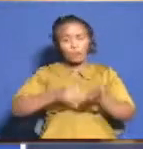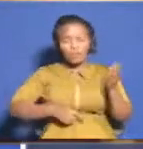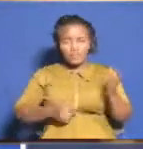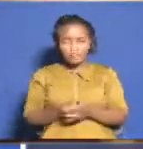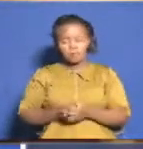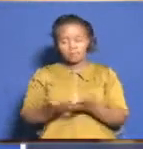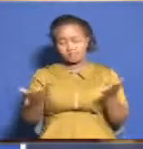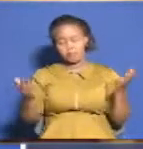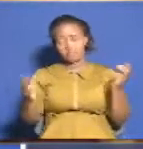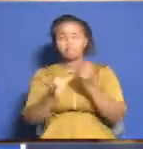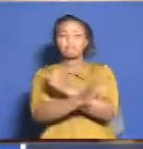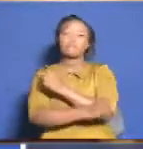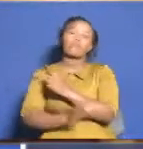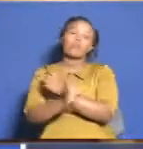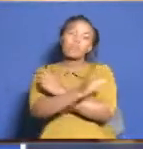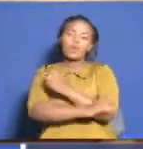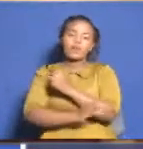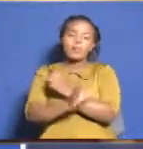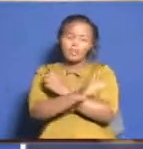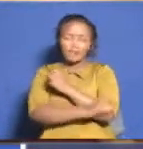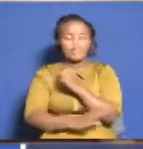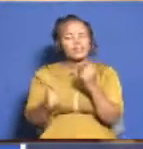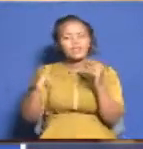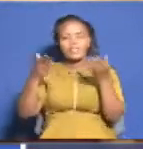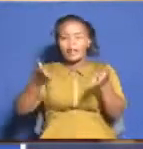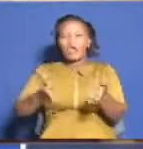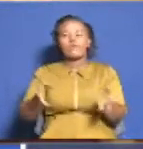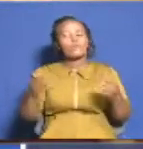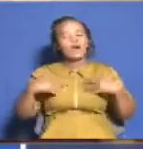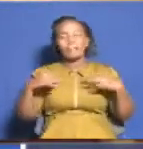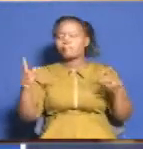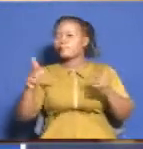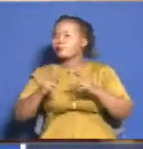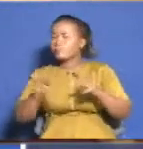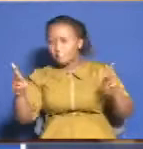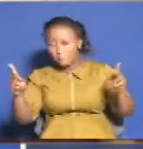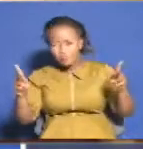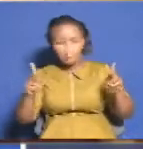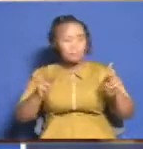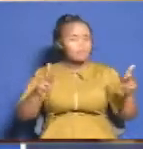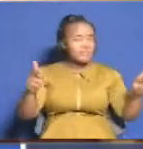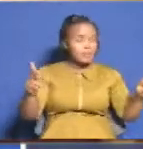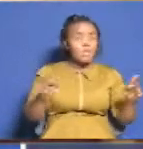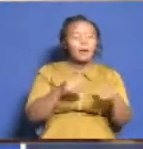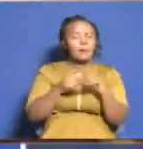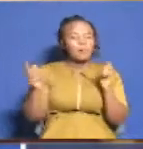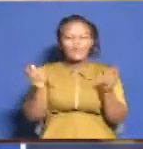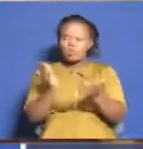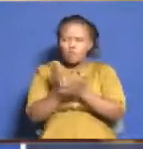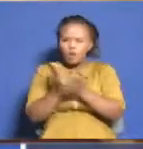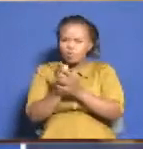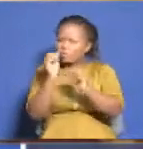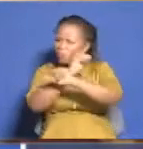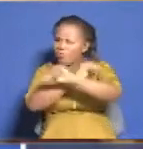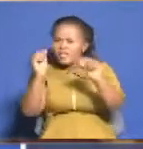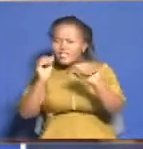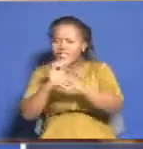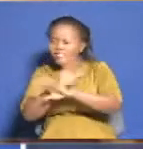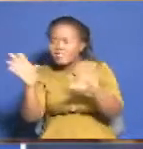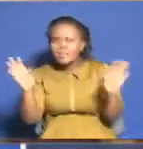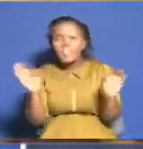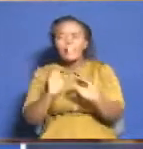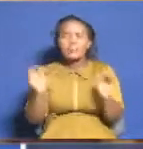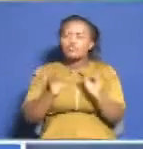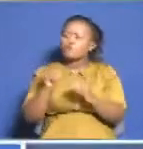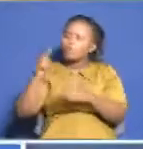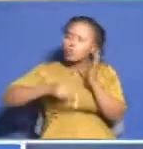the country will be able to settle after this stalemate has been done. But also he was not very clear and categorical about what needs to be